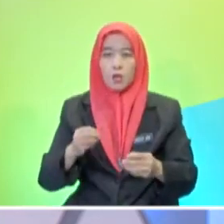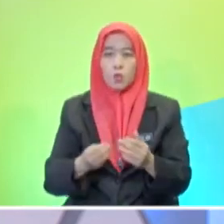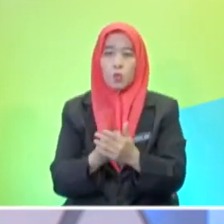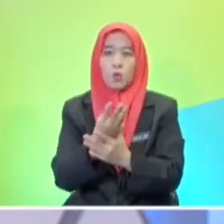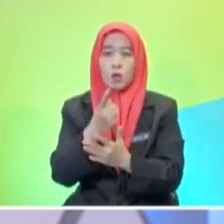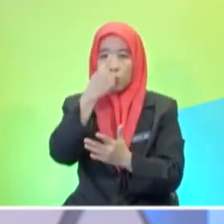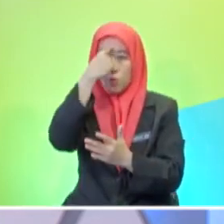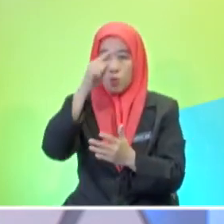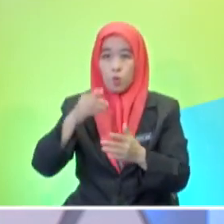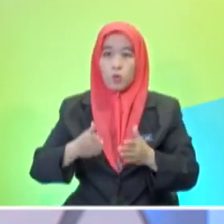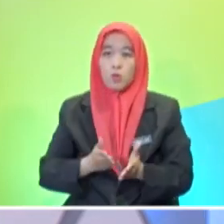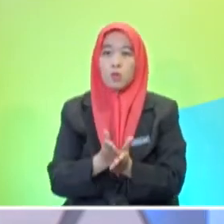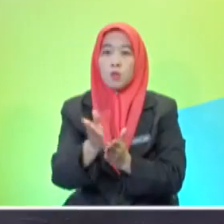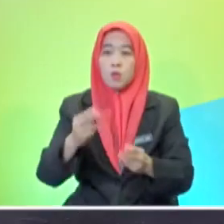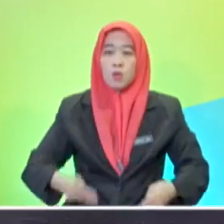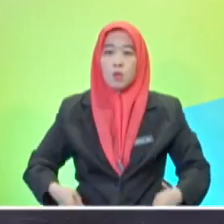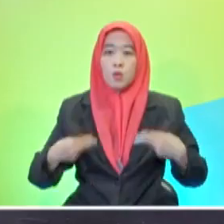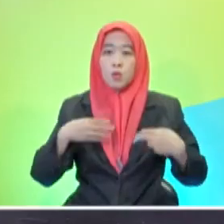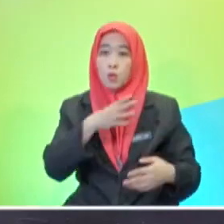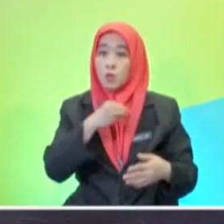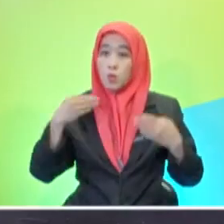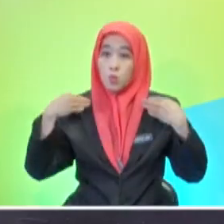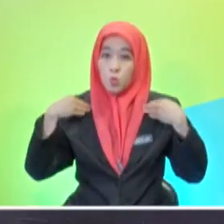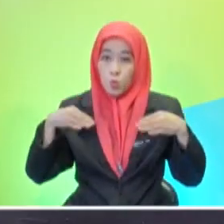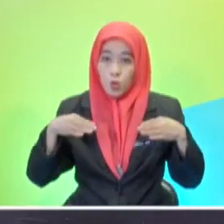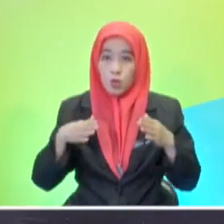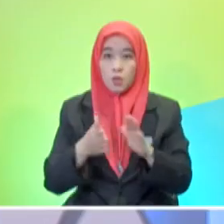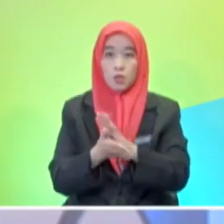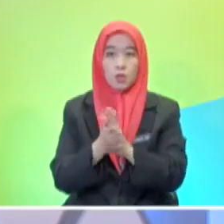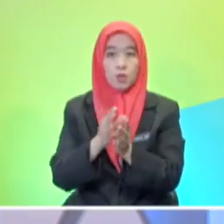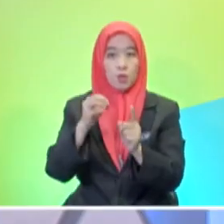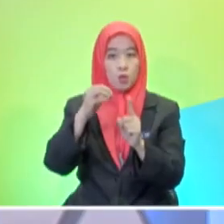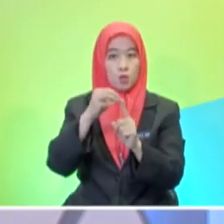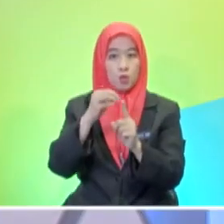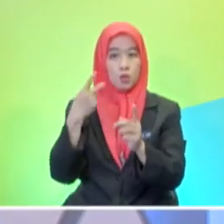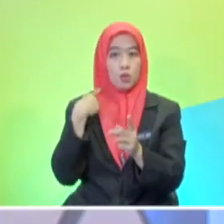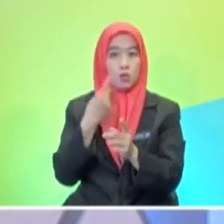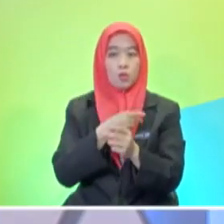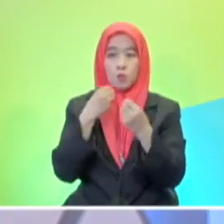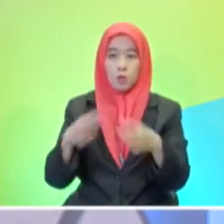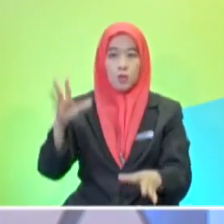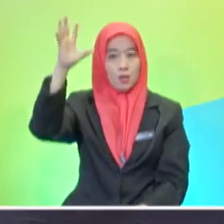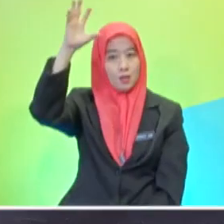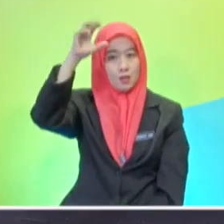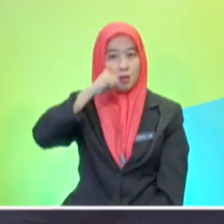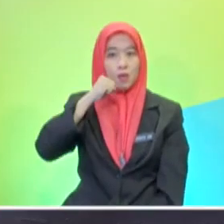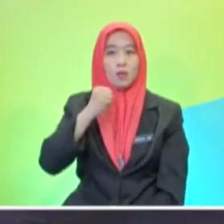terus hidup dan juga lebih subur. Jadi, objektif pembelajaran kita pada hari ini dah tercapai.